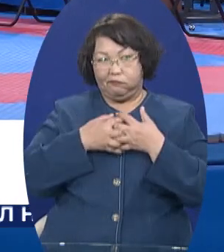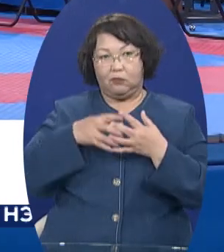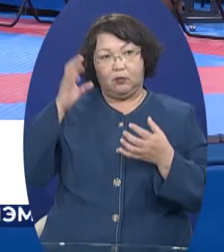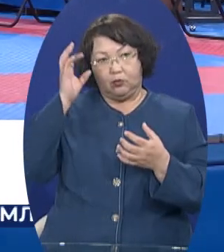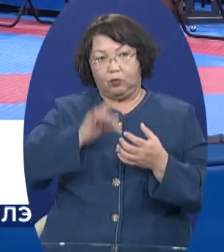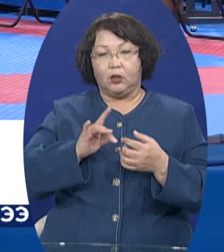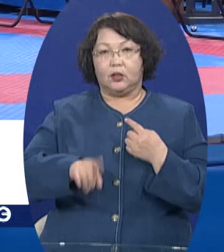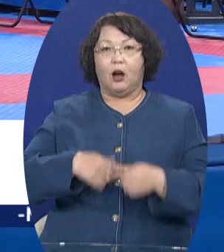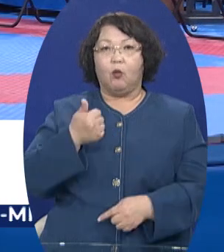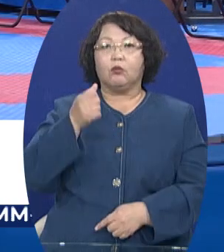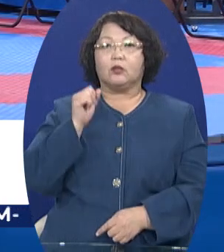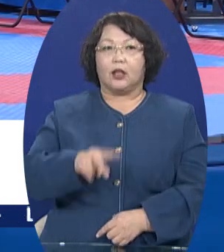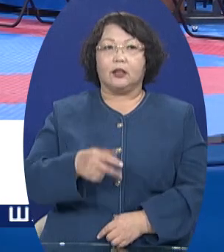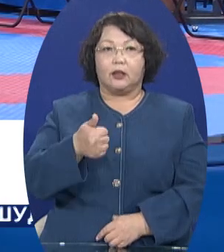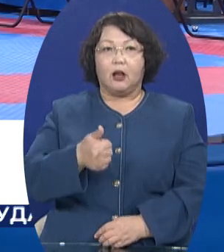талтай болж байгаа юм а.